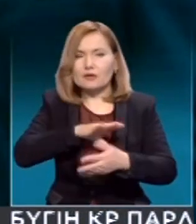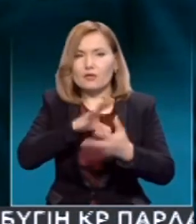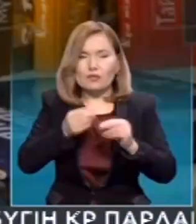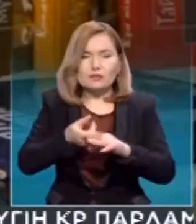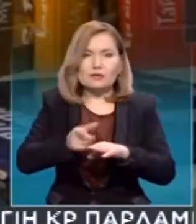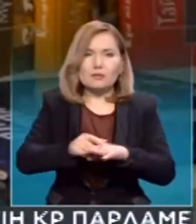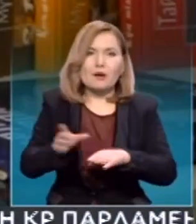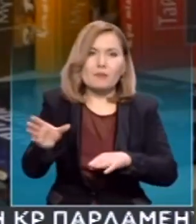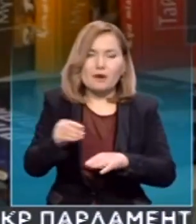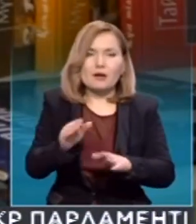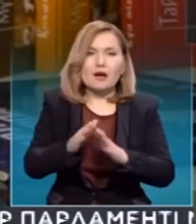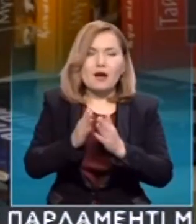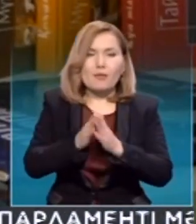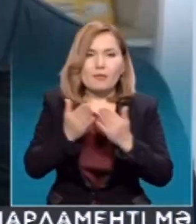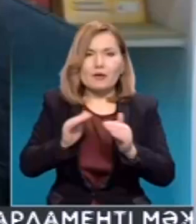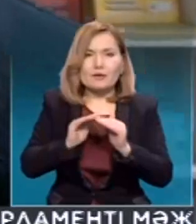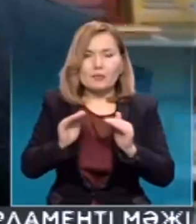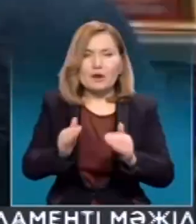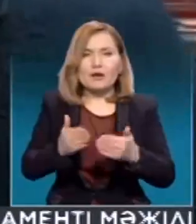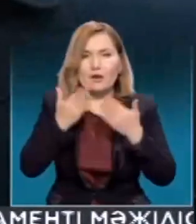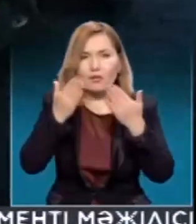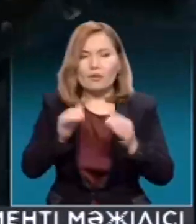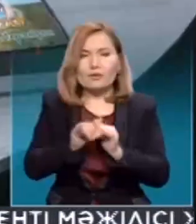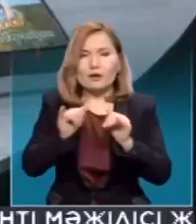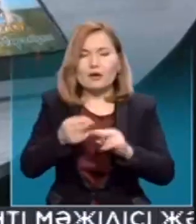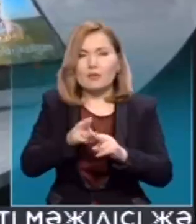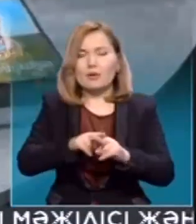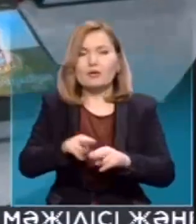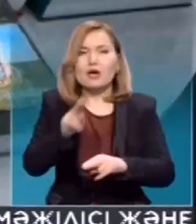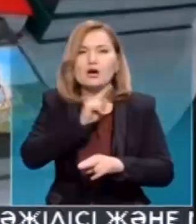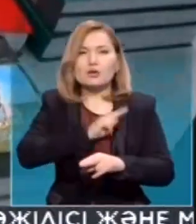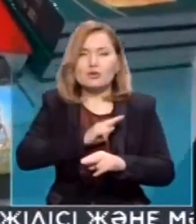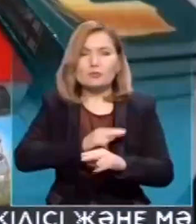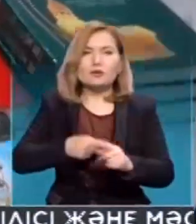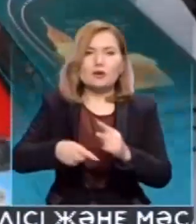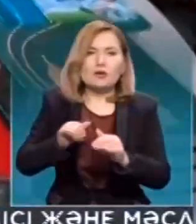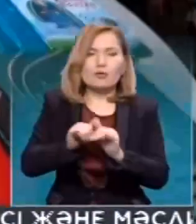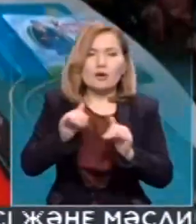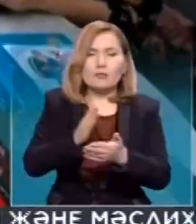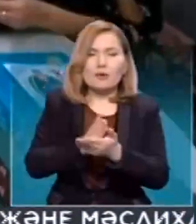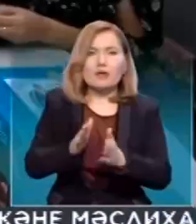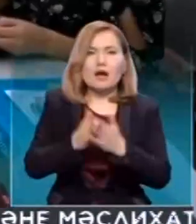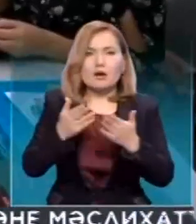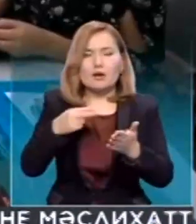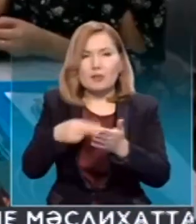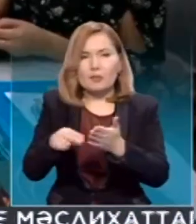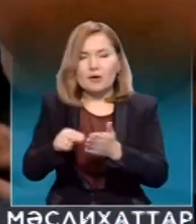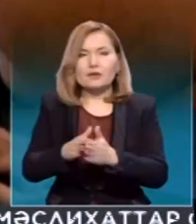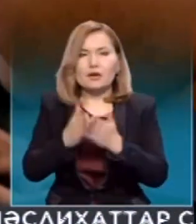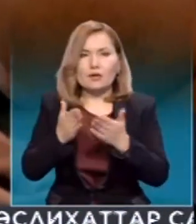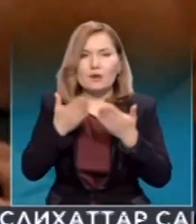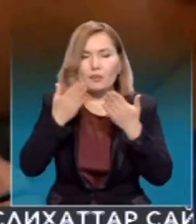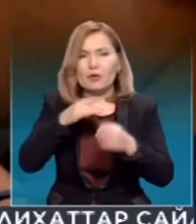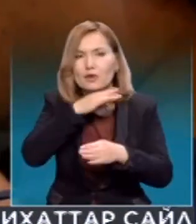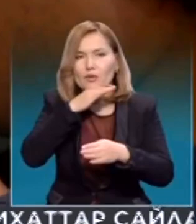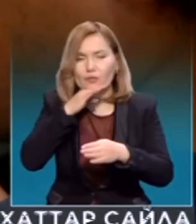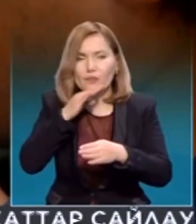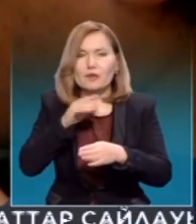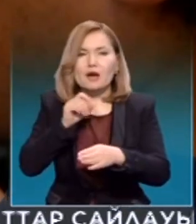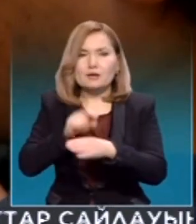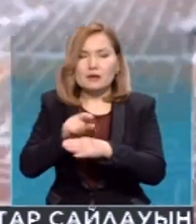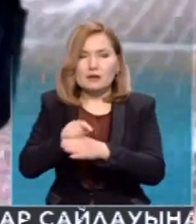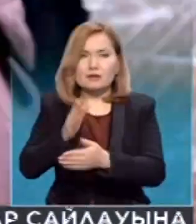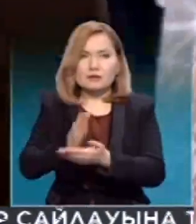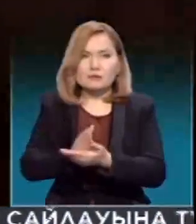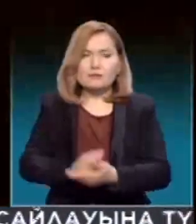ұсынып, көптің сауатын ашып қана қоймай, айналасын жұмыспен қамтып отыр. Кейіпкерлеріміздің айтуынша, кітап алушылар, яғни кітап оқитын адамдар өте көп. Шындығында солай